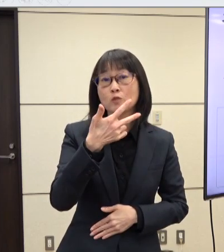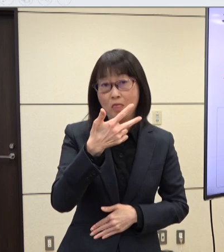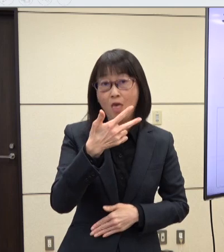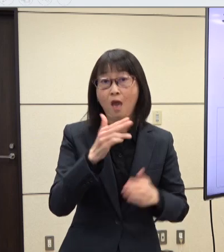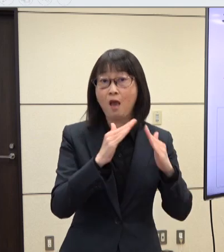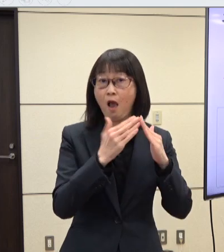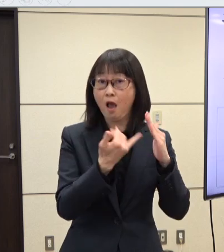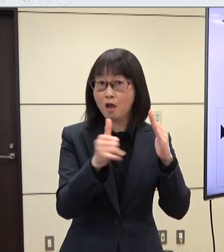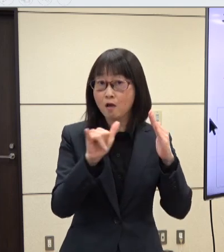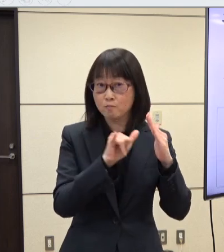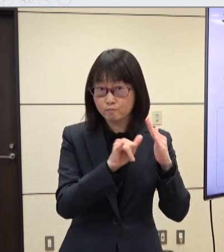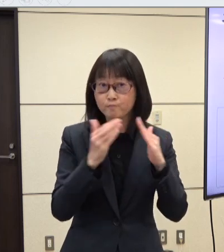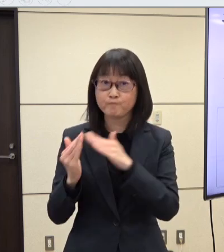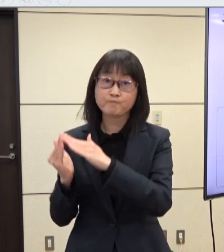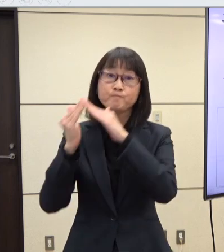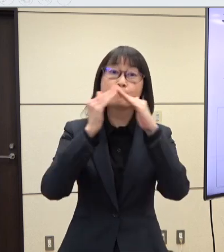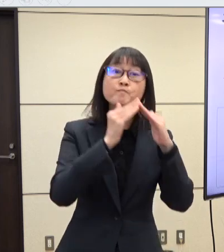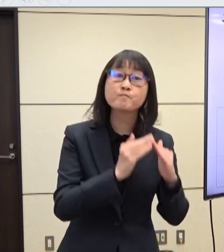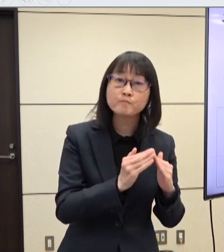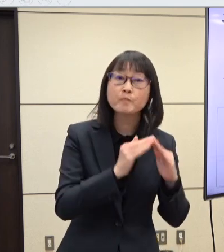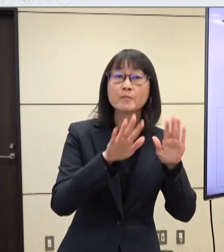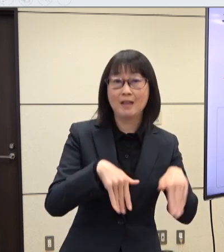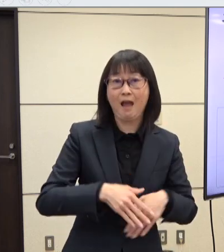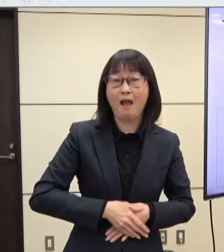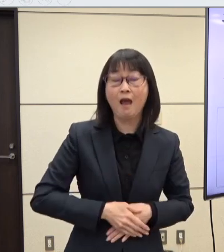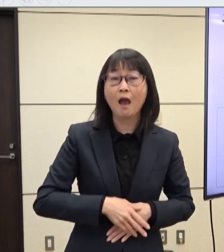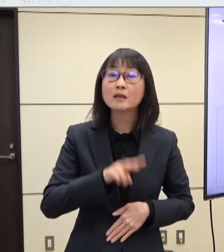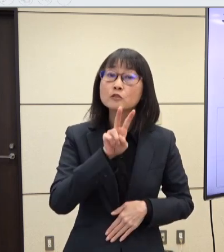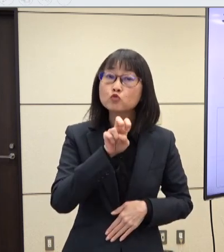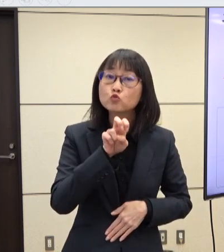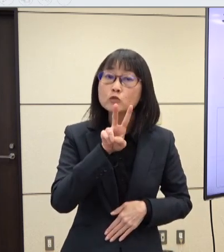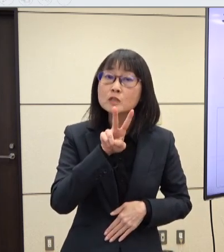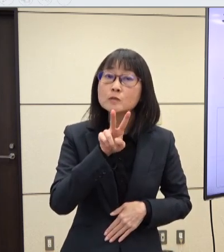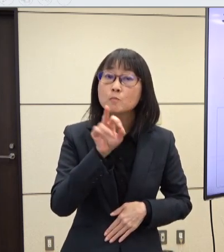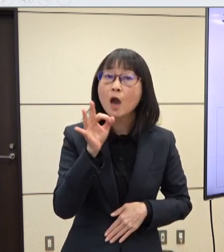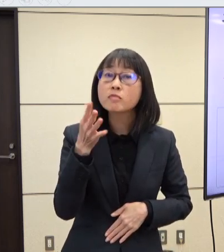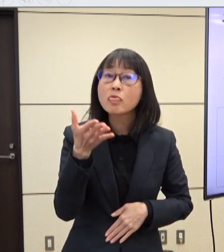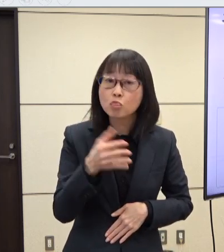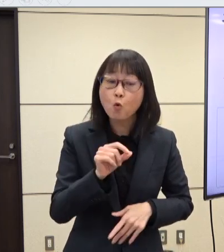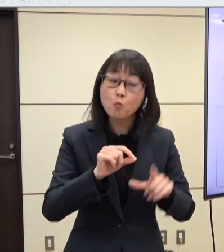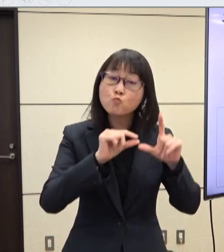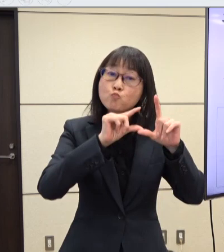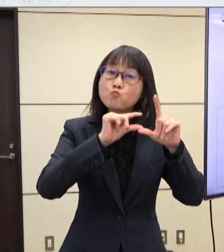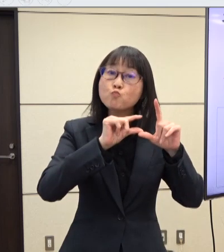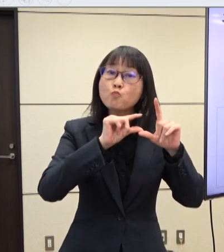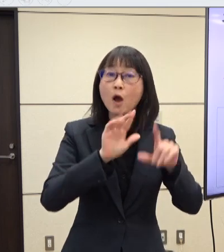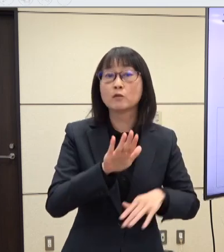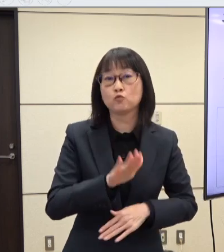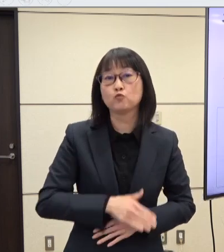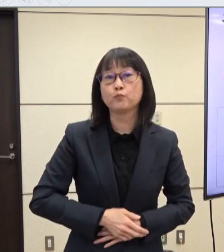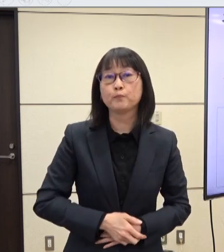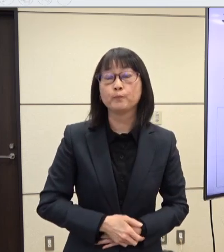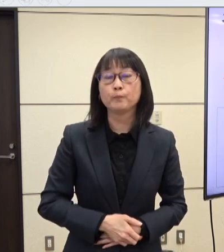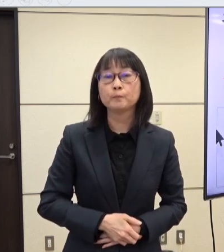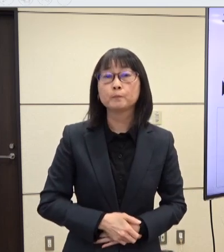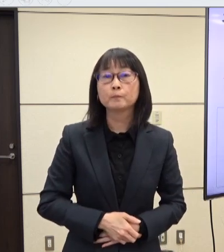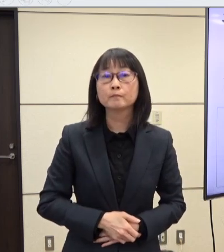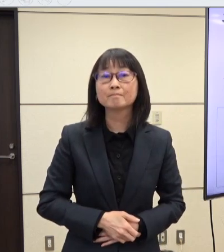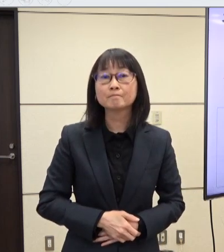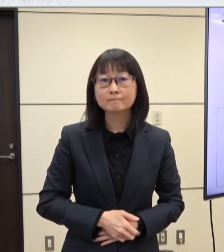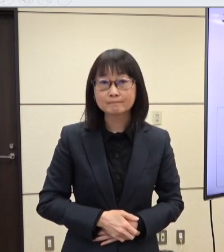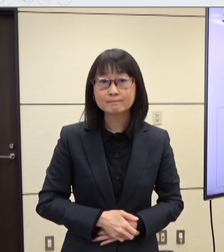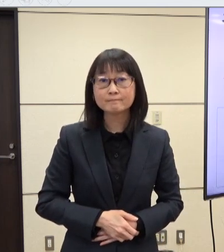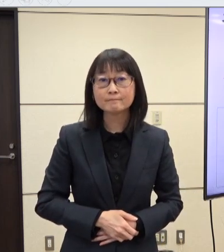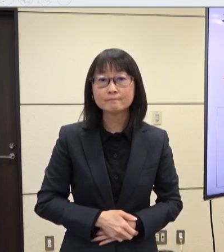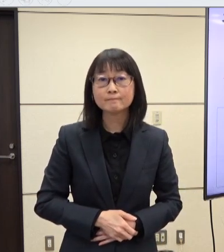で 22% を占めております。で、この内訳を見ますと